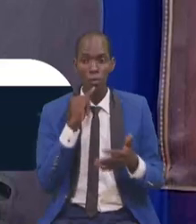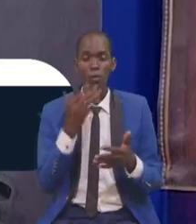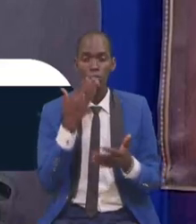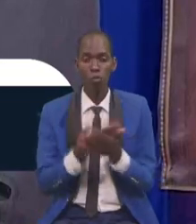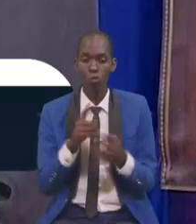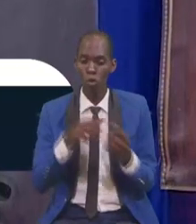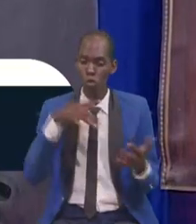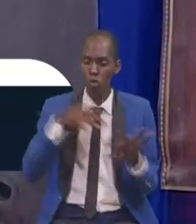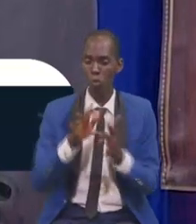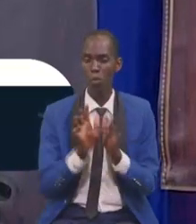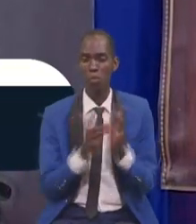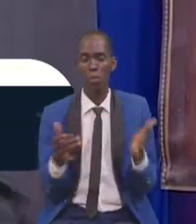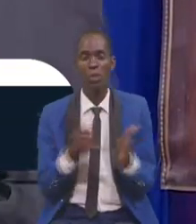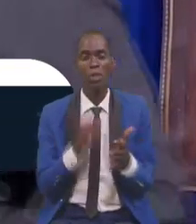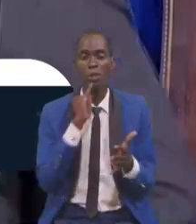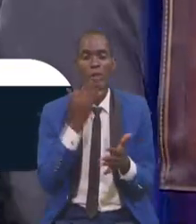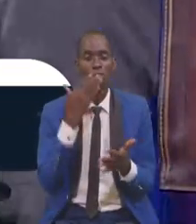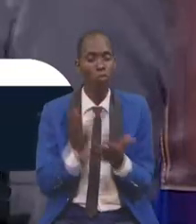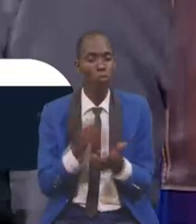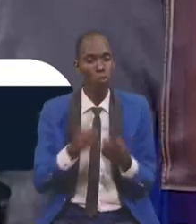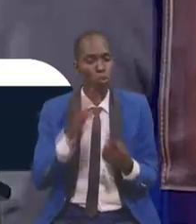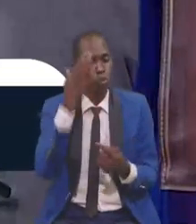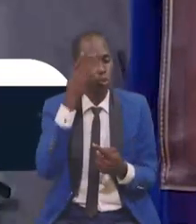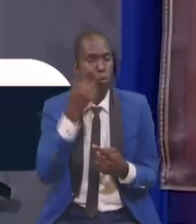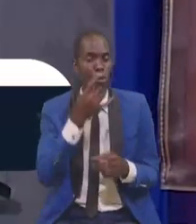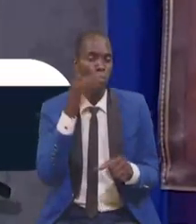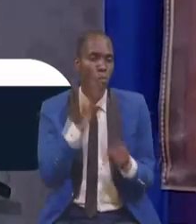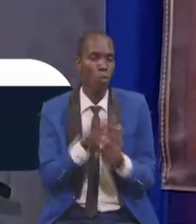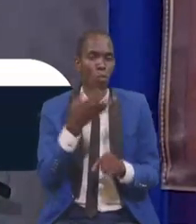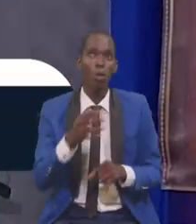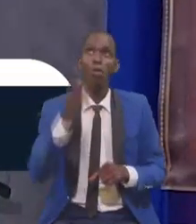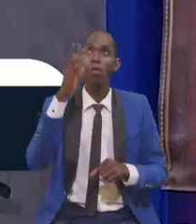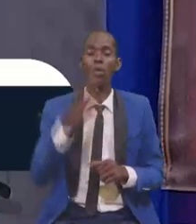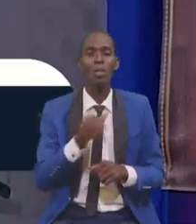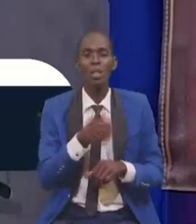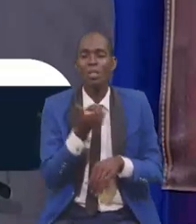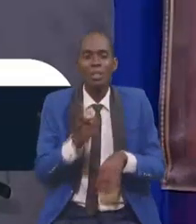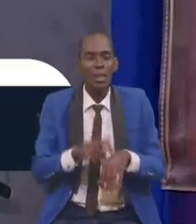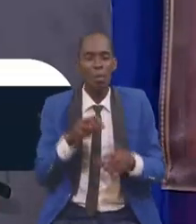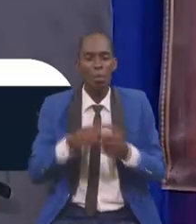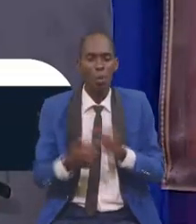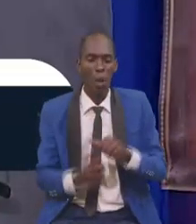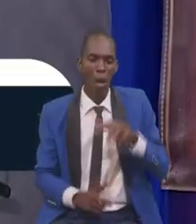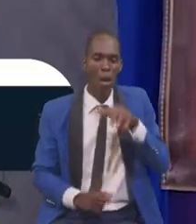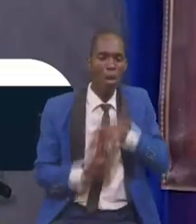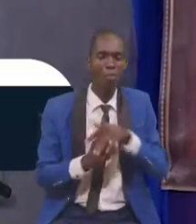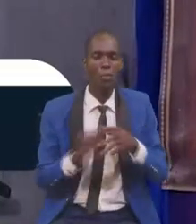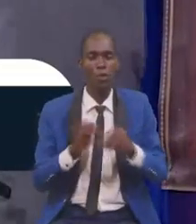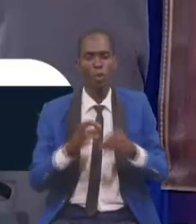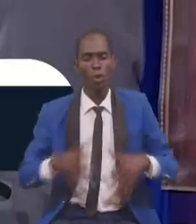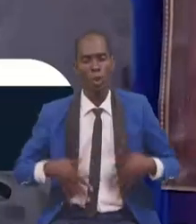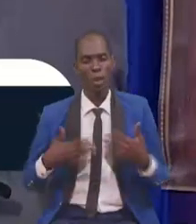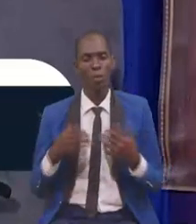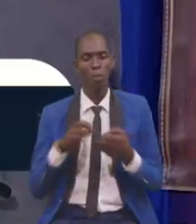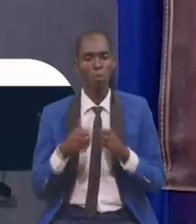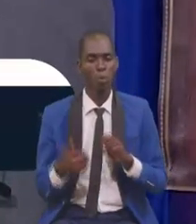Alors, c'est bon d'étudier la Bible et connaître la promesse de Dieu afin que lorsque les problèmes surgissent dans